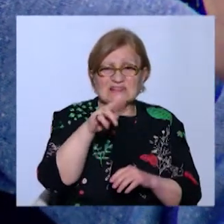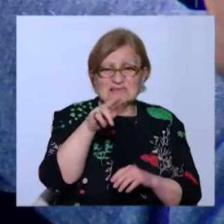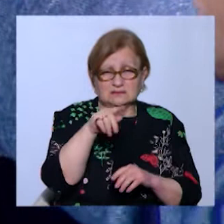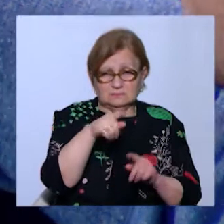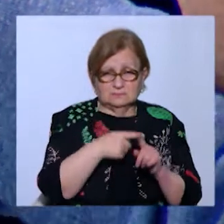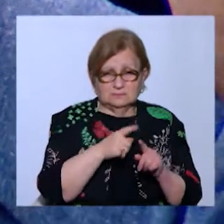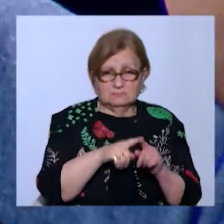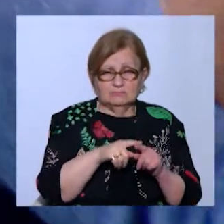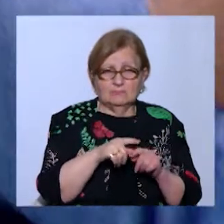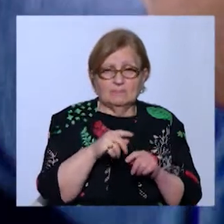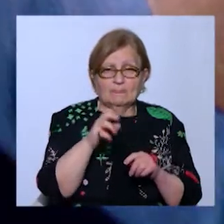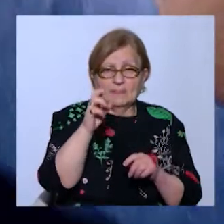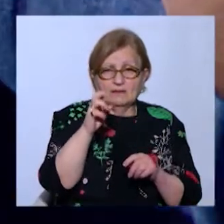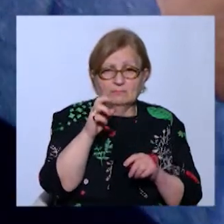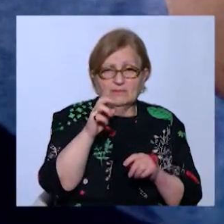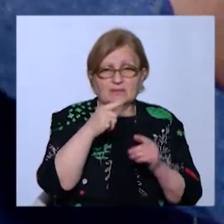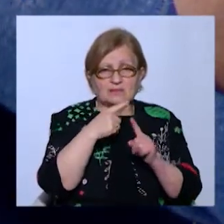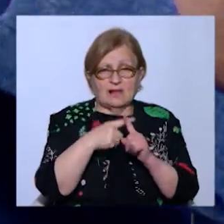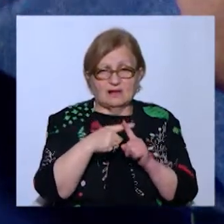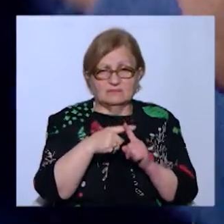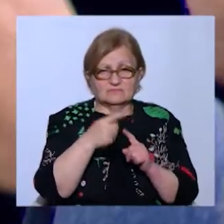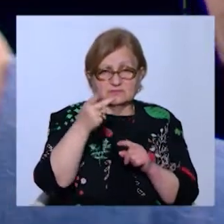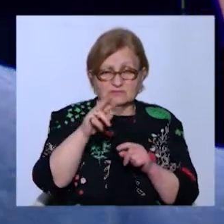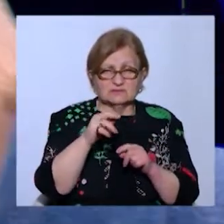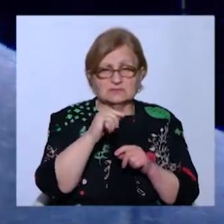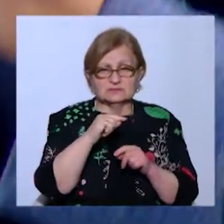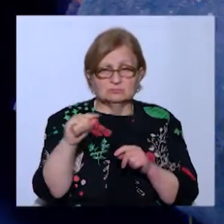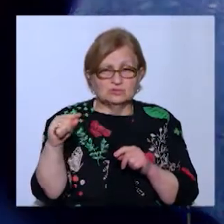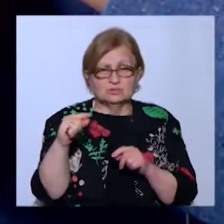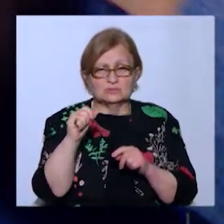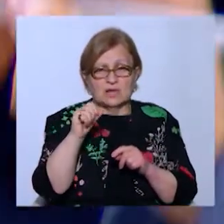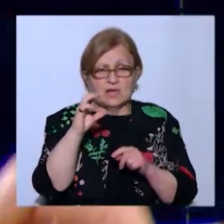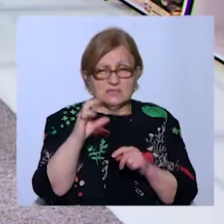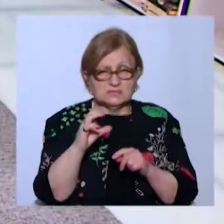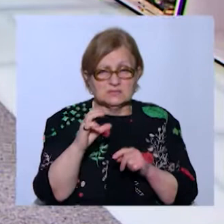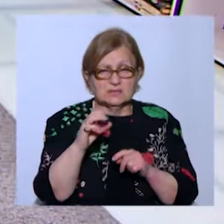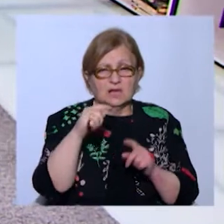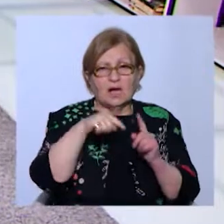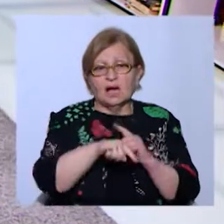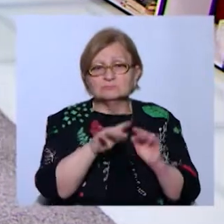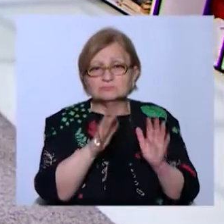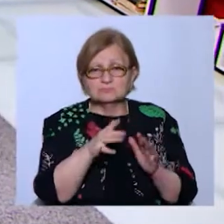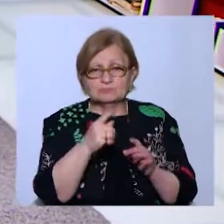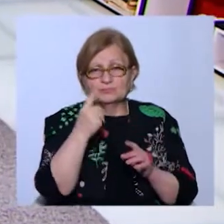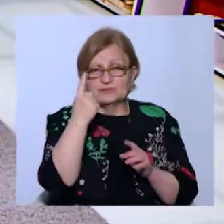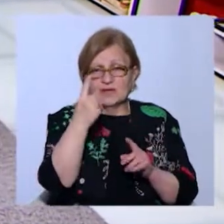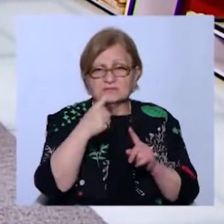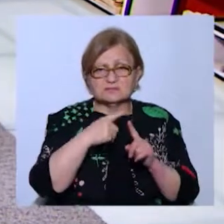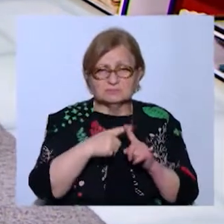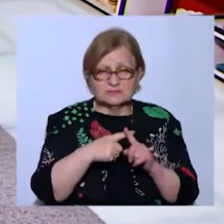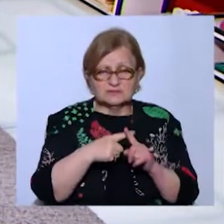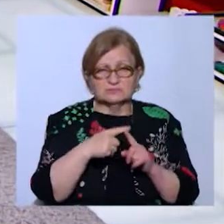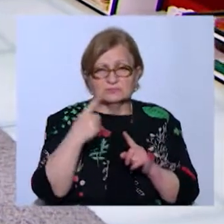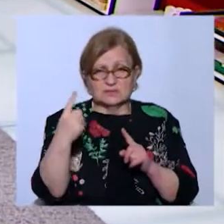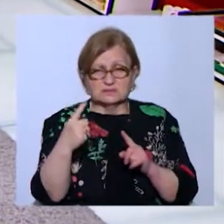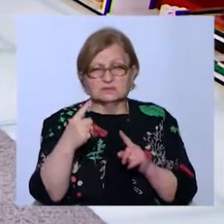იგი, b ნახევრის კვადრატს - ac, რაც ჩვენ შემთხვევაში მიიღება 1 + 1, ანუ 2-ის